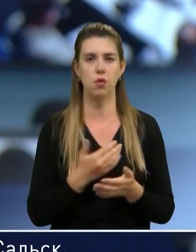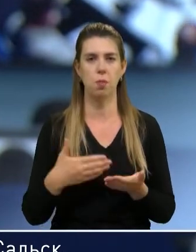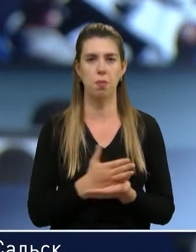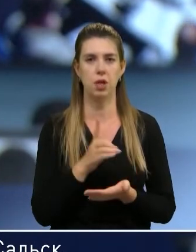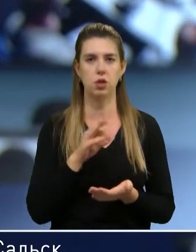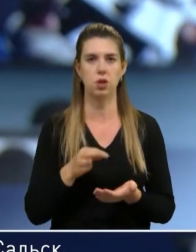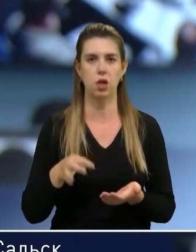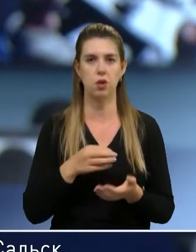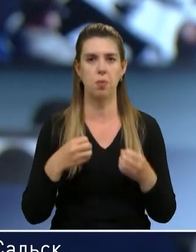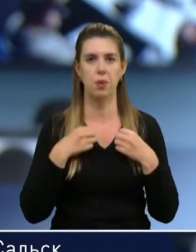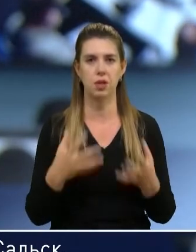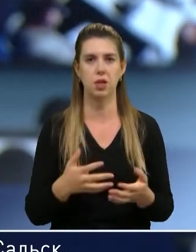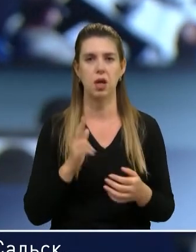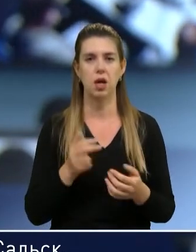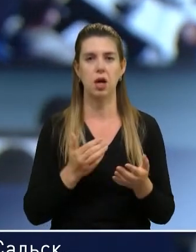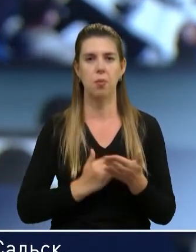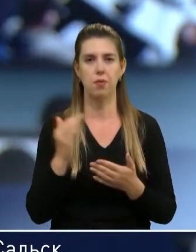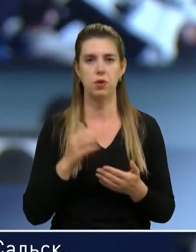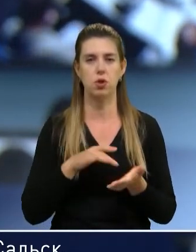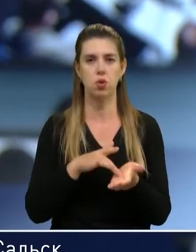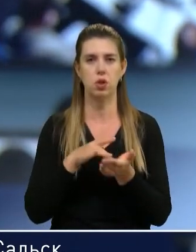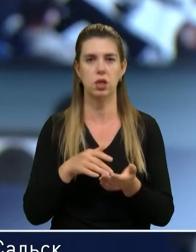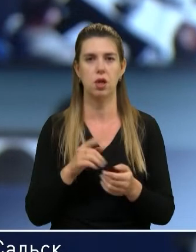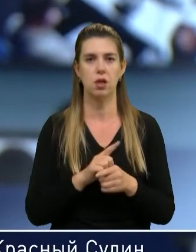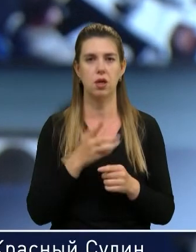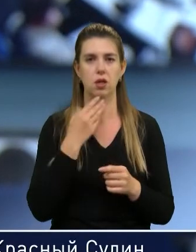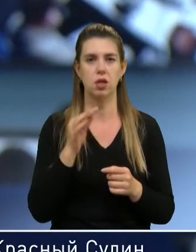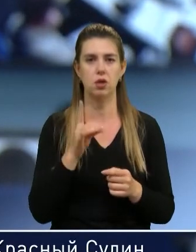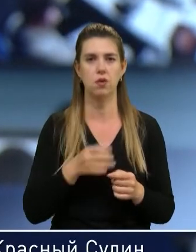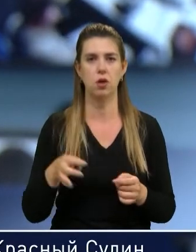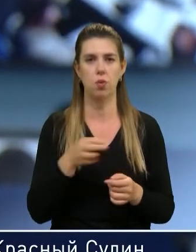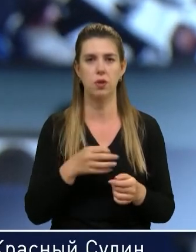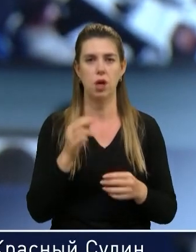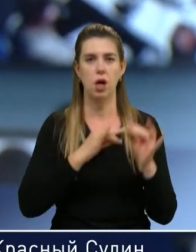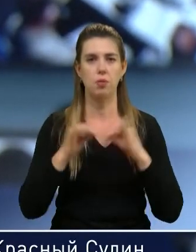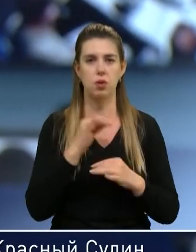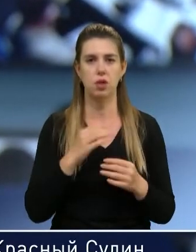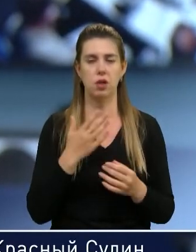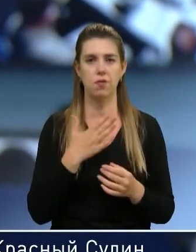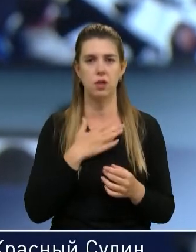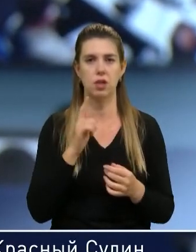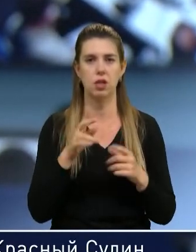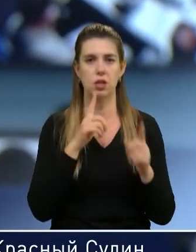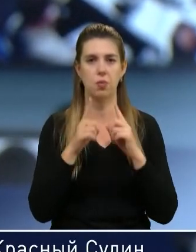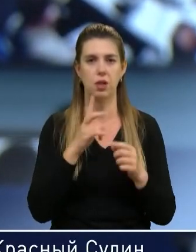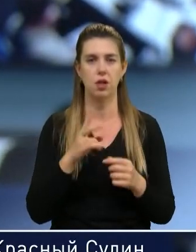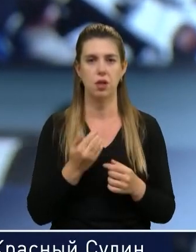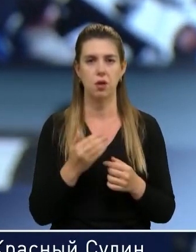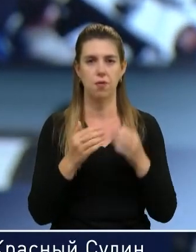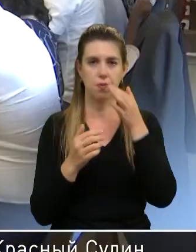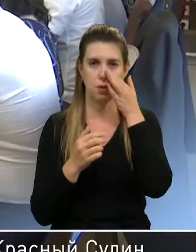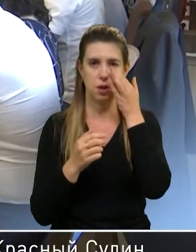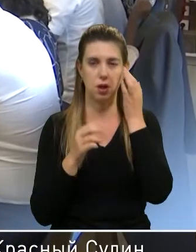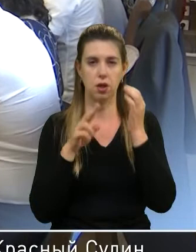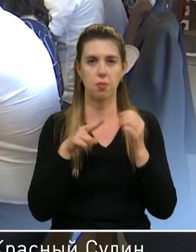и районные праздники. Как повысить туристическую привлекательность Ростовской области, обсуждали в Донском заксобрании на заседании фракции